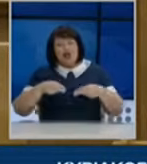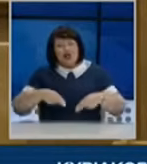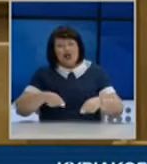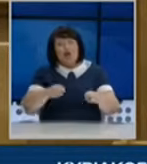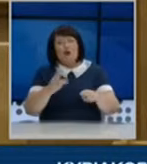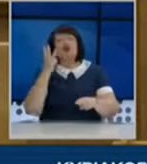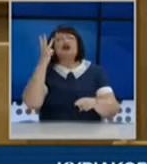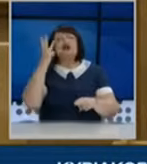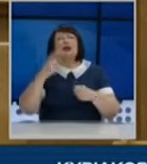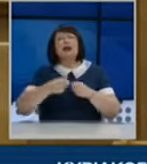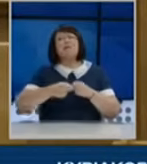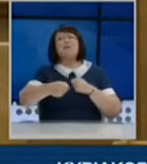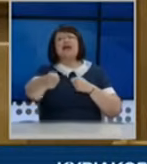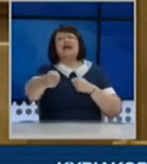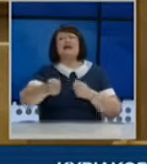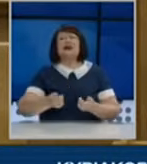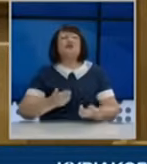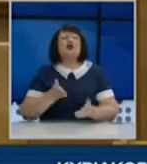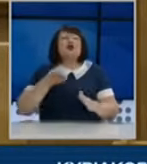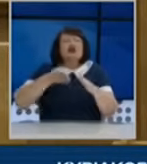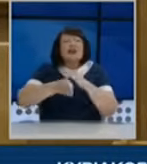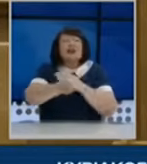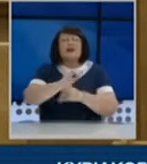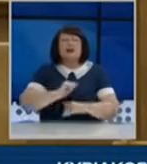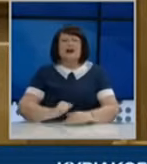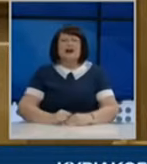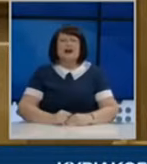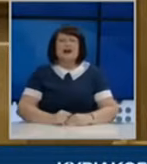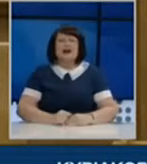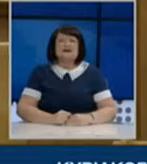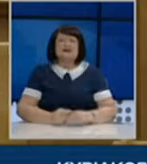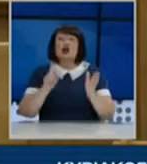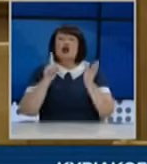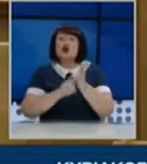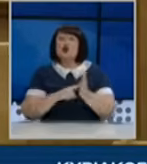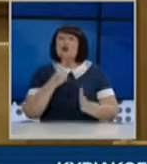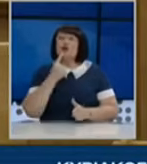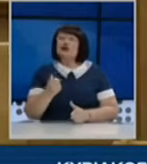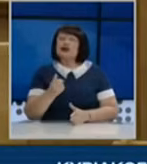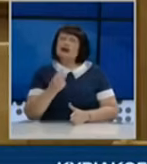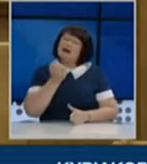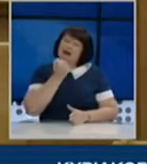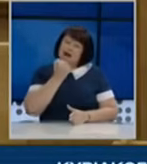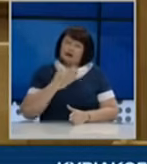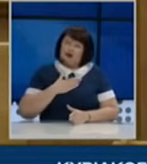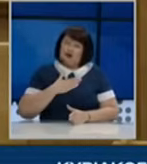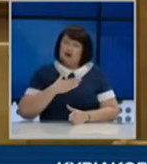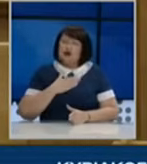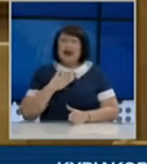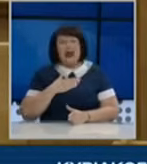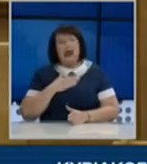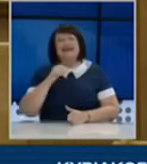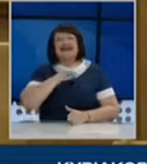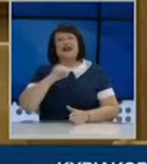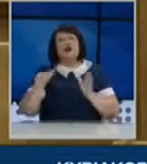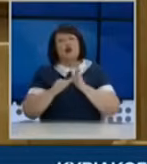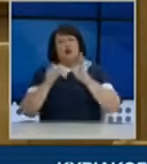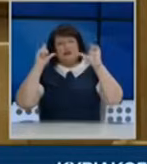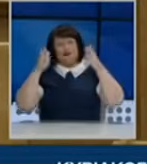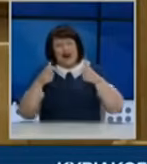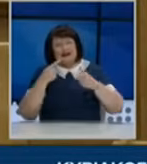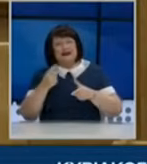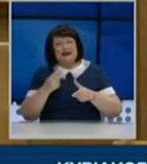3 μέτρα δρόμοι. Τι κάνει λοιπόν και υποχρεώνει ο νομοθέτης σωστά, αν και είναι λάθος ο νόμος, με την απόφαση κ. Αγγελαροπούλου? Το